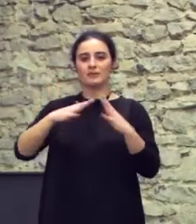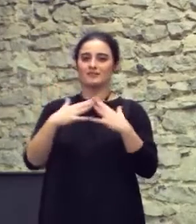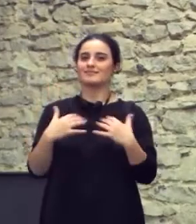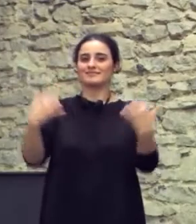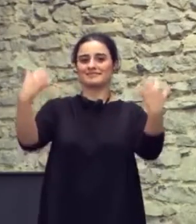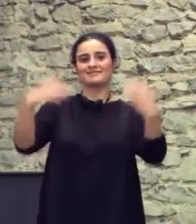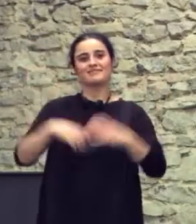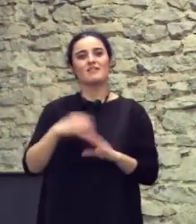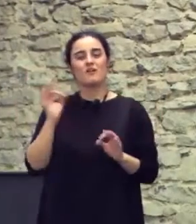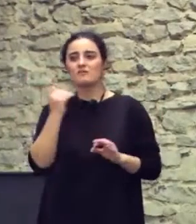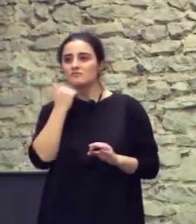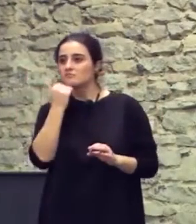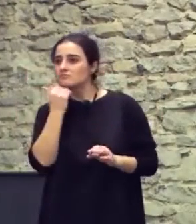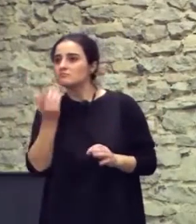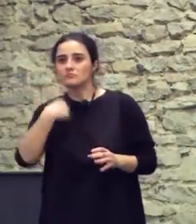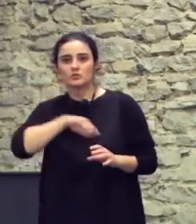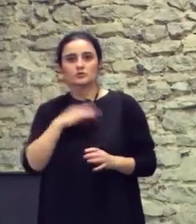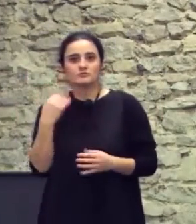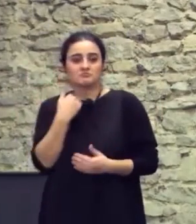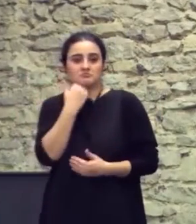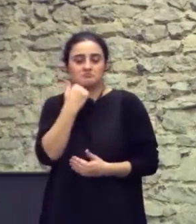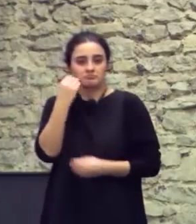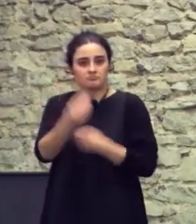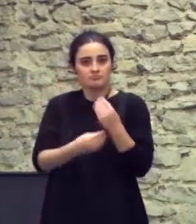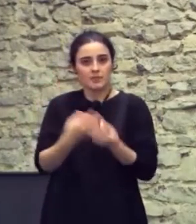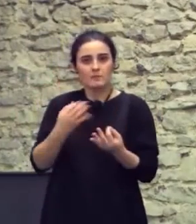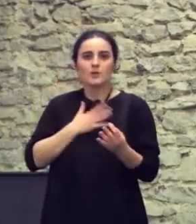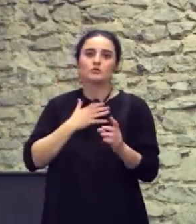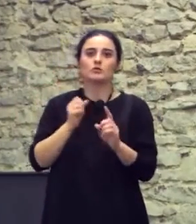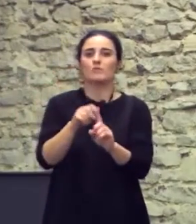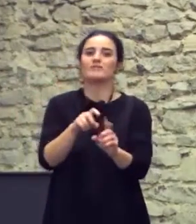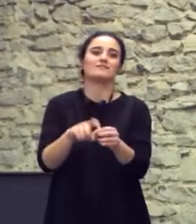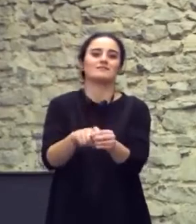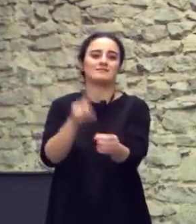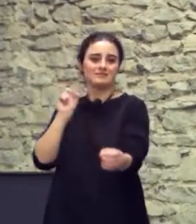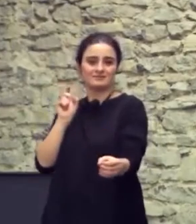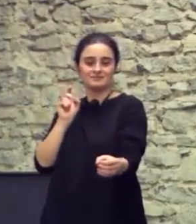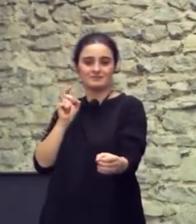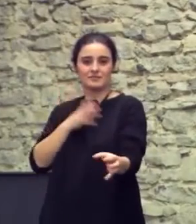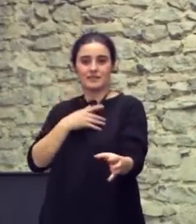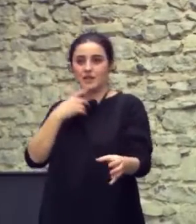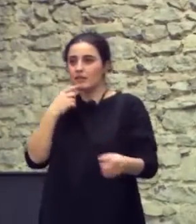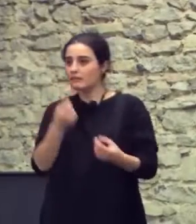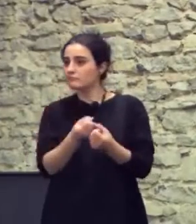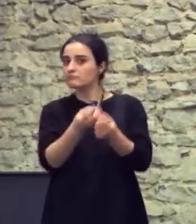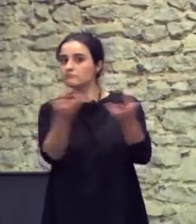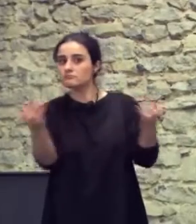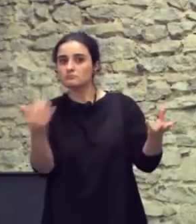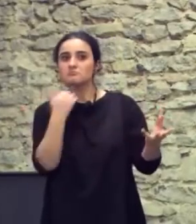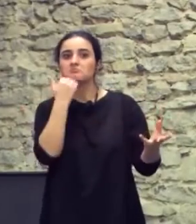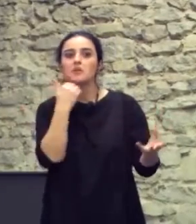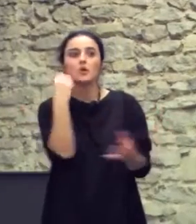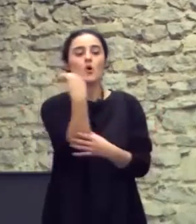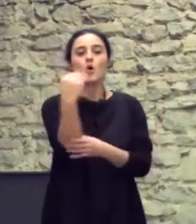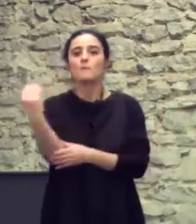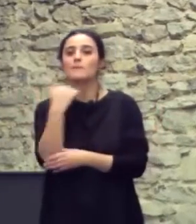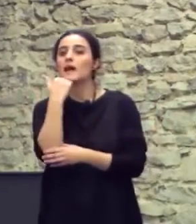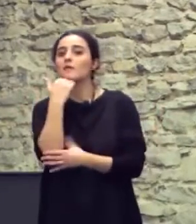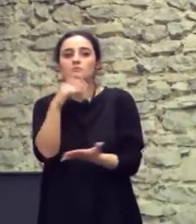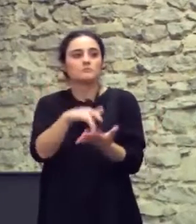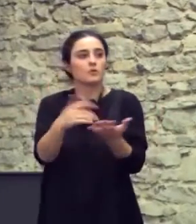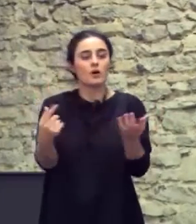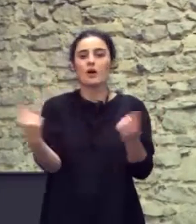salbatzaileak, edo zerbait egin behar dugun pertsona, baina gu egoeratik kanpo gaude. Beste pertsonei zeozer gertatzen zaie, gazte horiei zerbait gertatzen